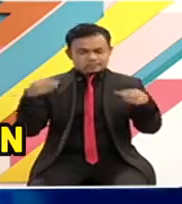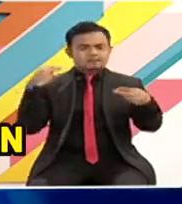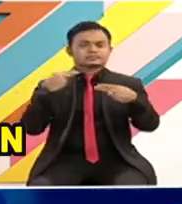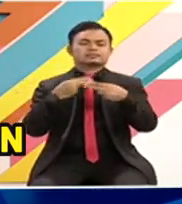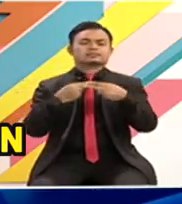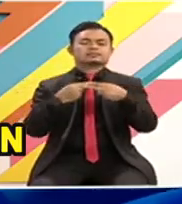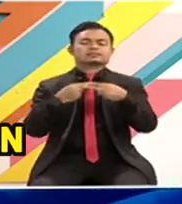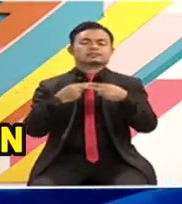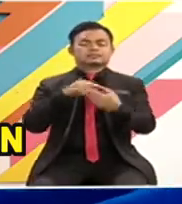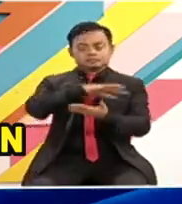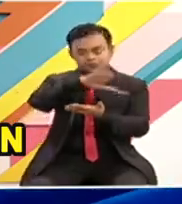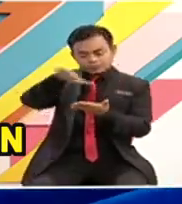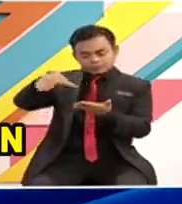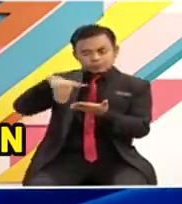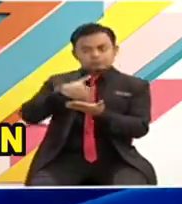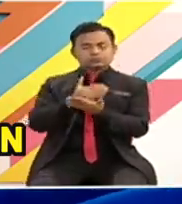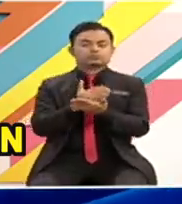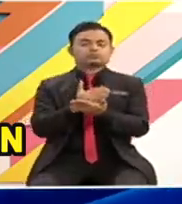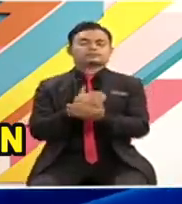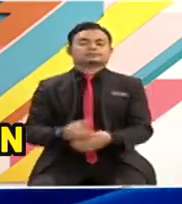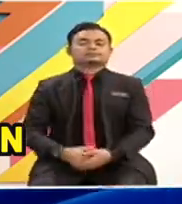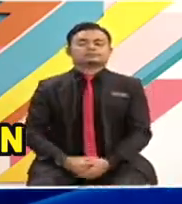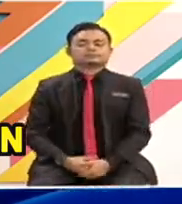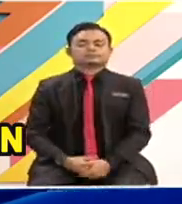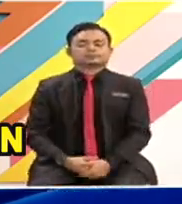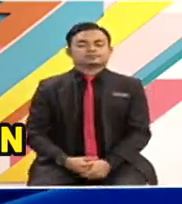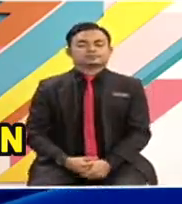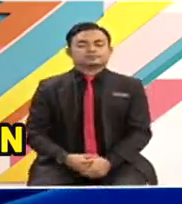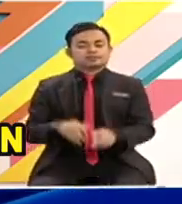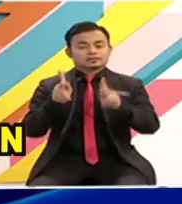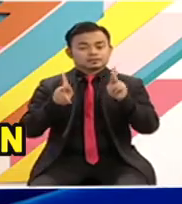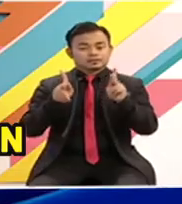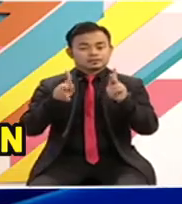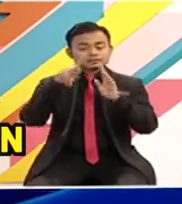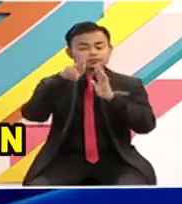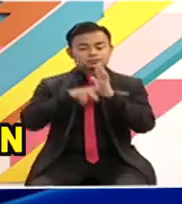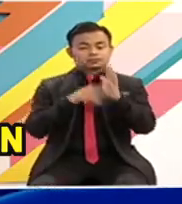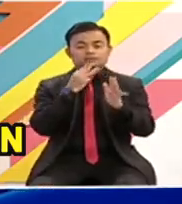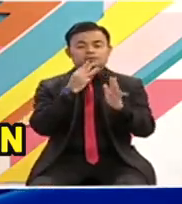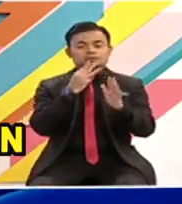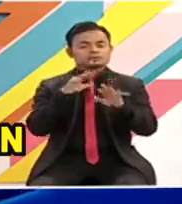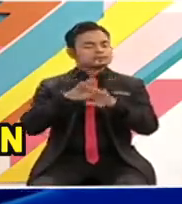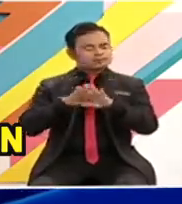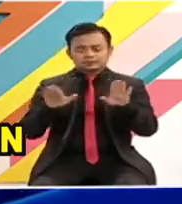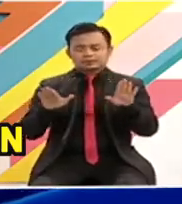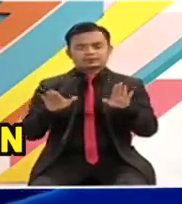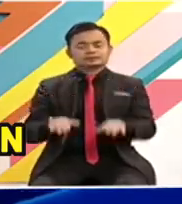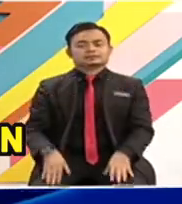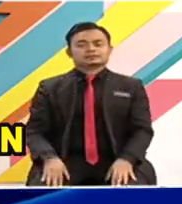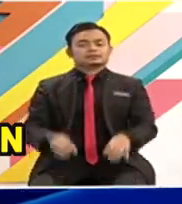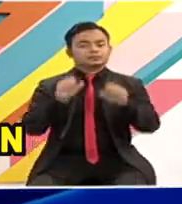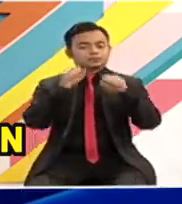mencapai pun bertujuan keseluruhannya Oke kalau tak cukup wanita ada masalah sebab kita bertambahnya hai